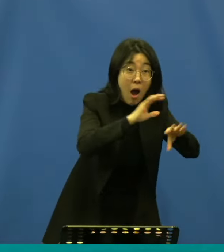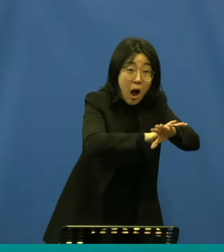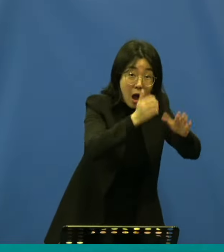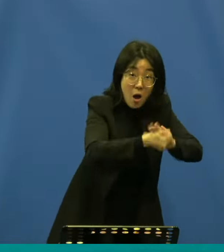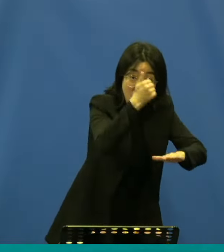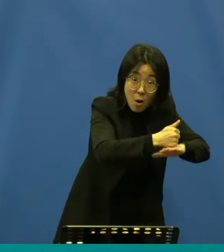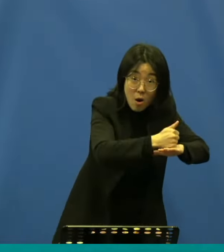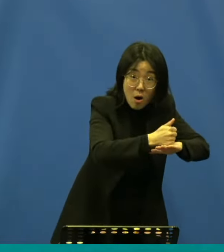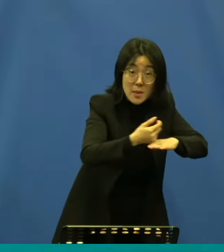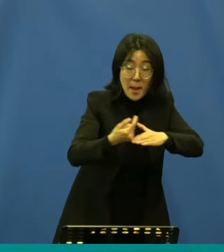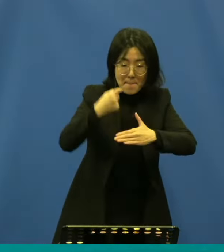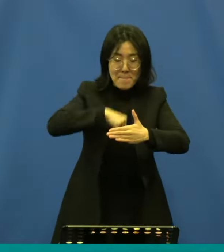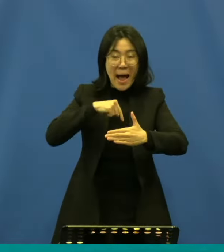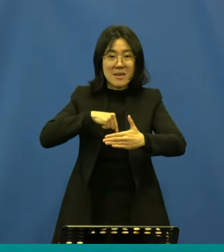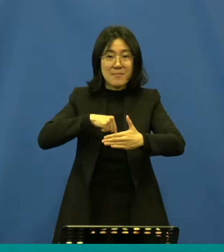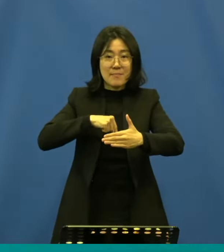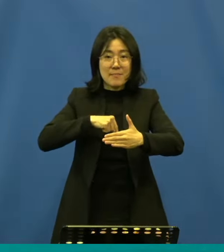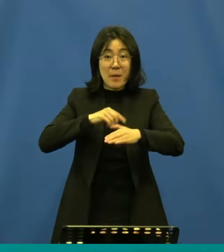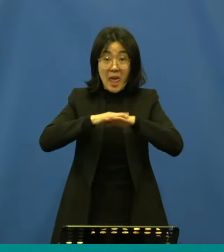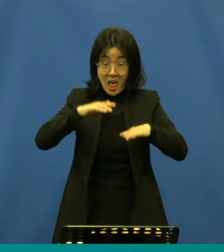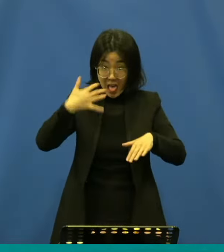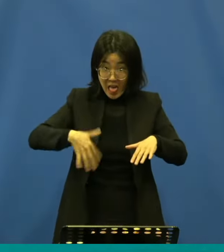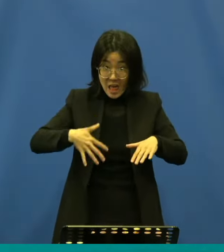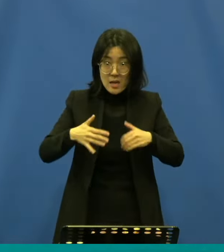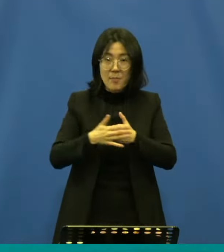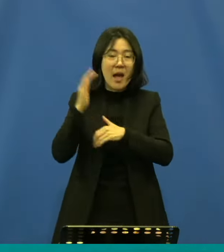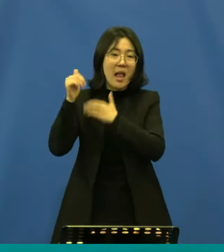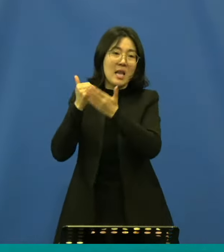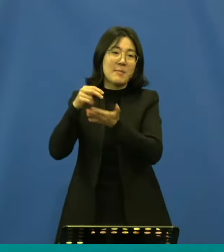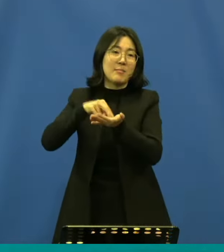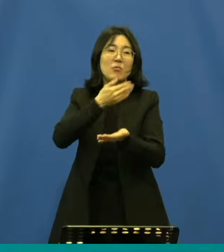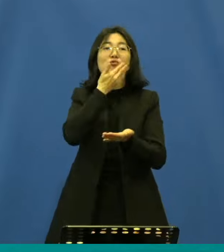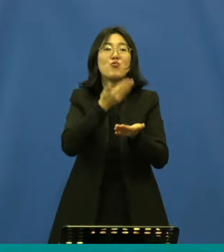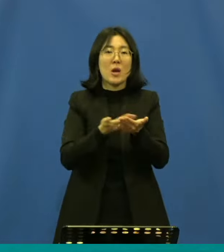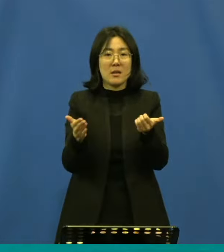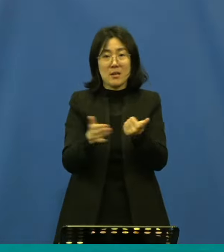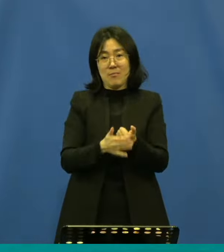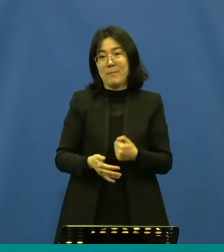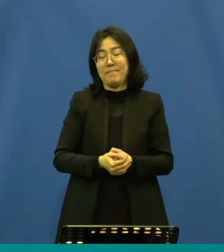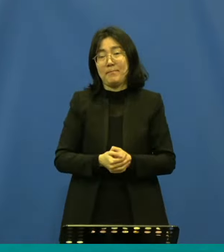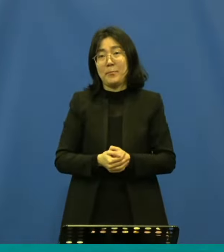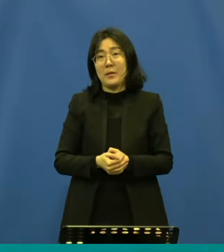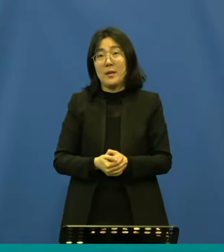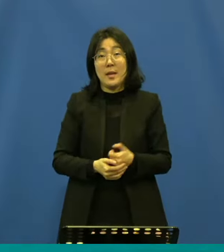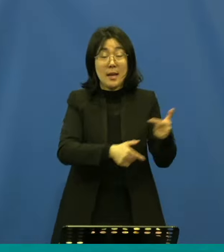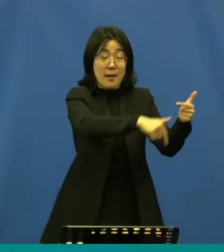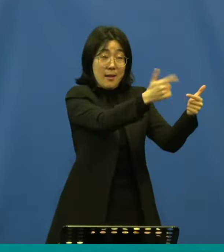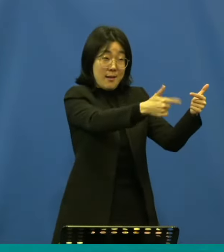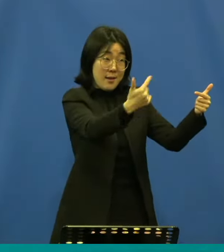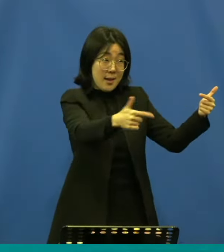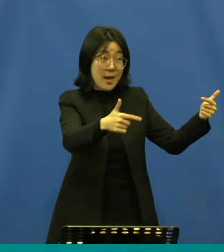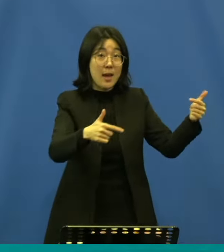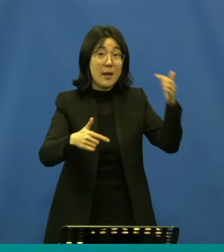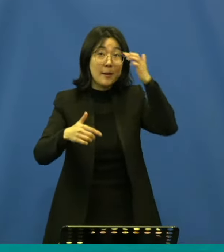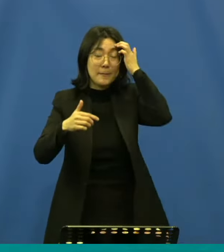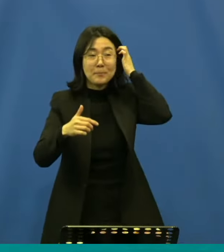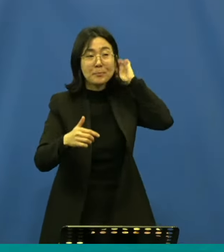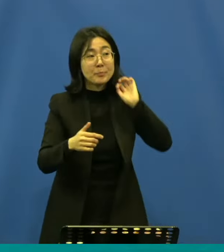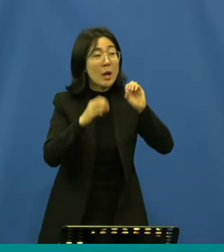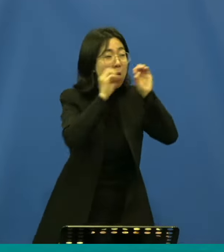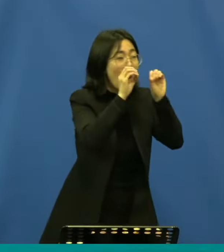어딘가에 높은 성 위에 올라서 니느웨 성이 어떻게 되나 하고 이제 구경하려고 했을 거예요.